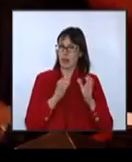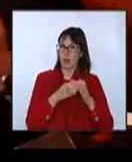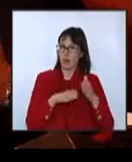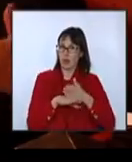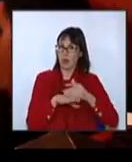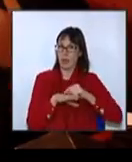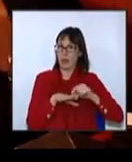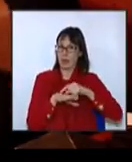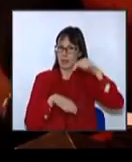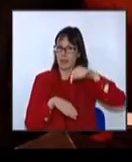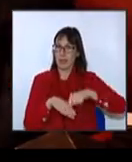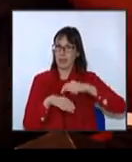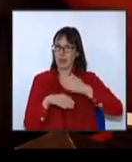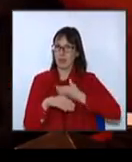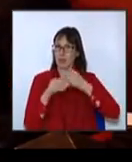és dir, jo vaig